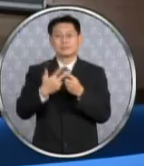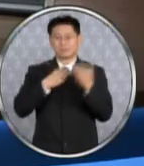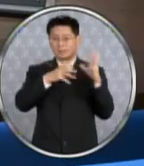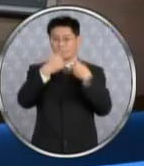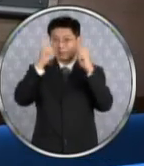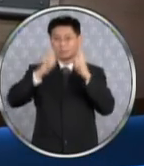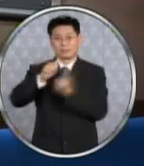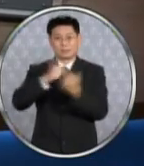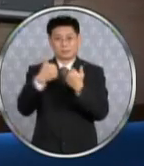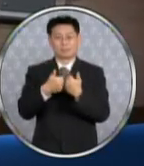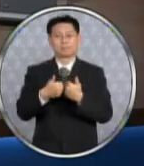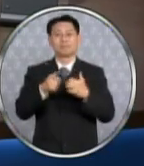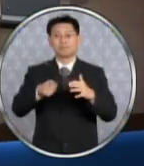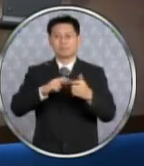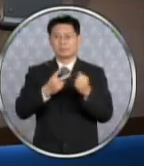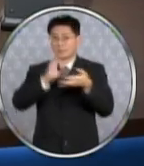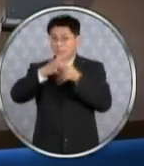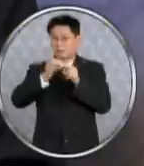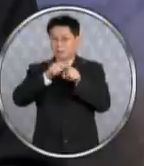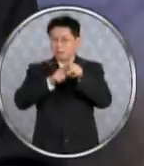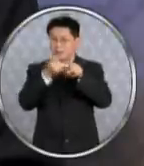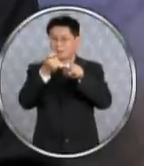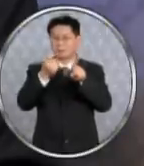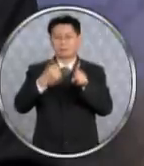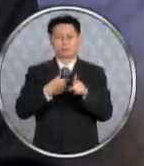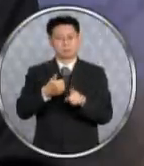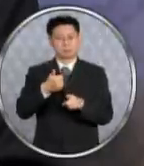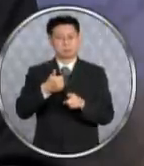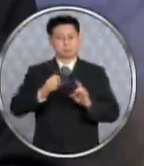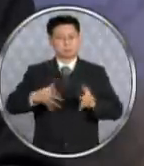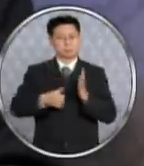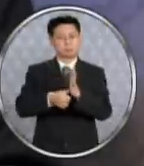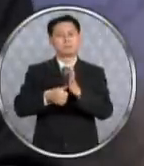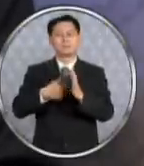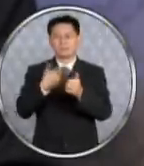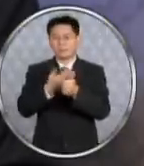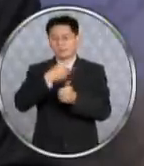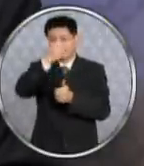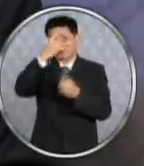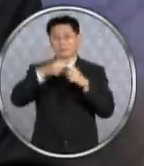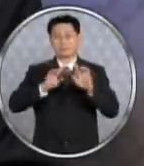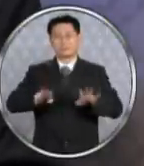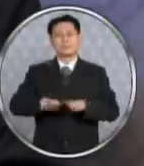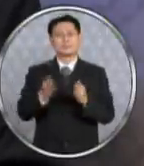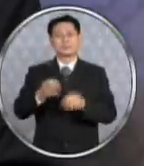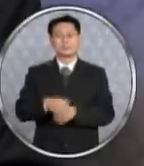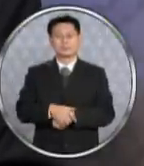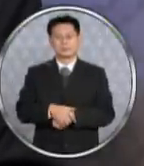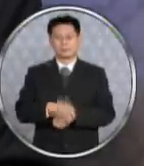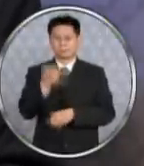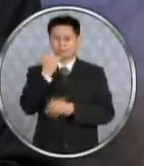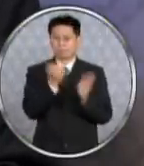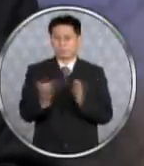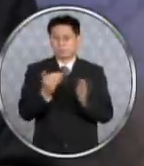主办权，这是仅次于奥运的国际赛事，让我们的青少年从现在开始就全